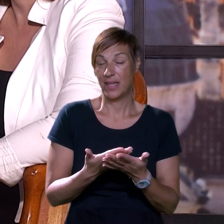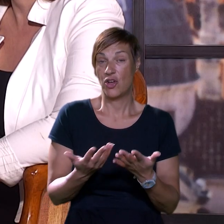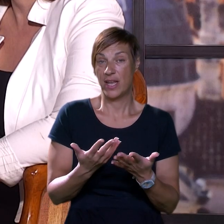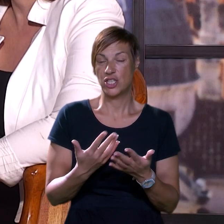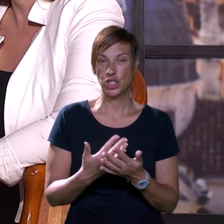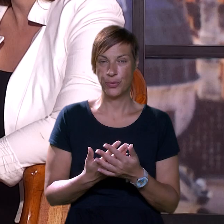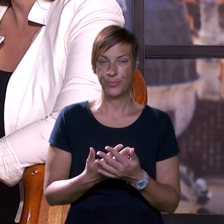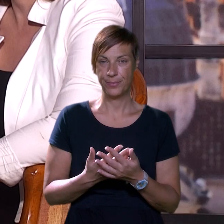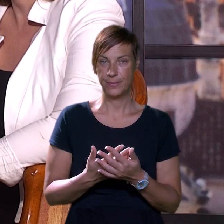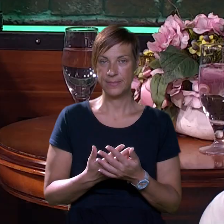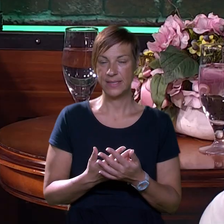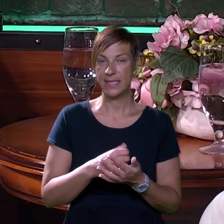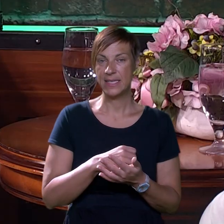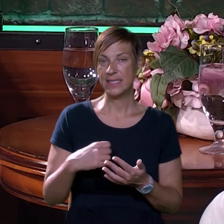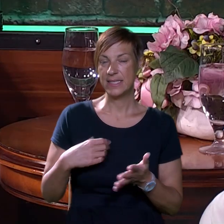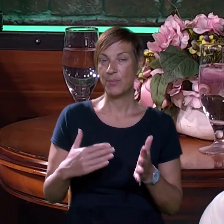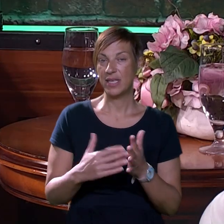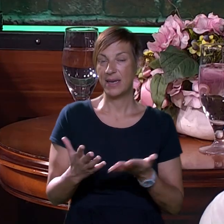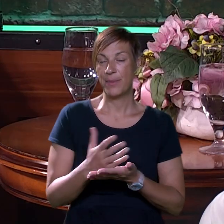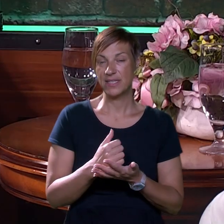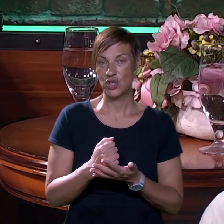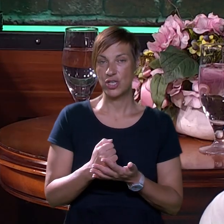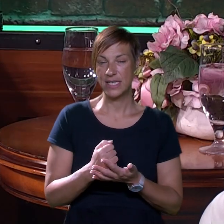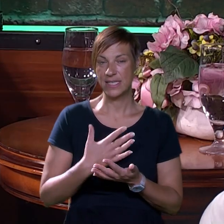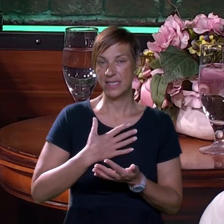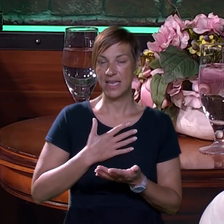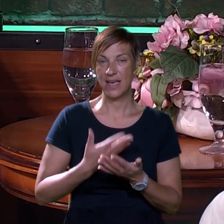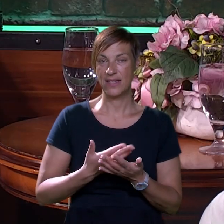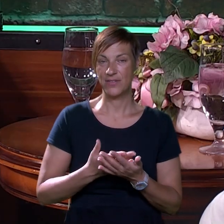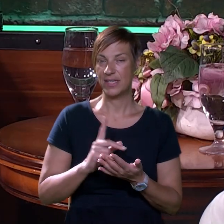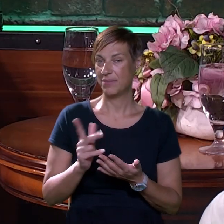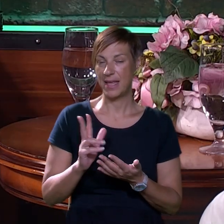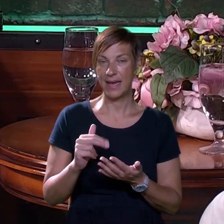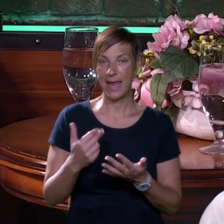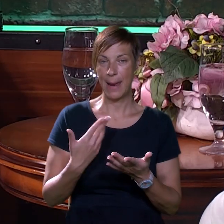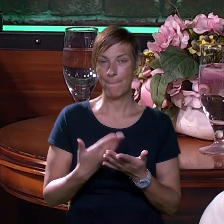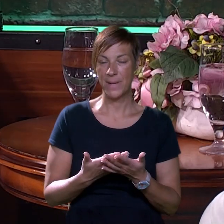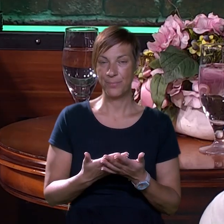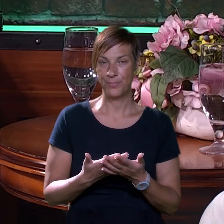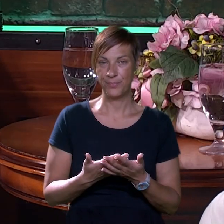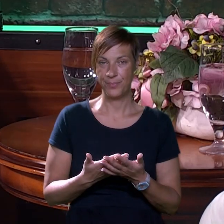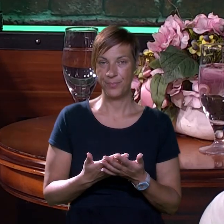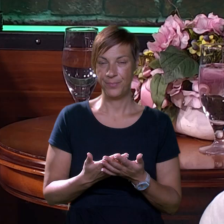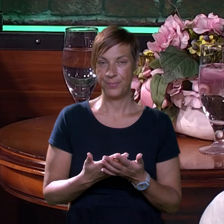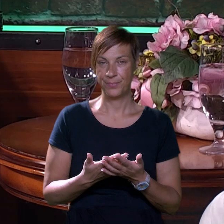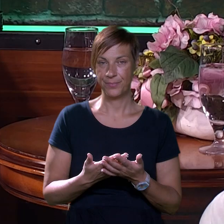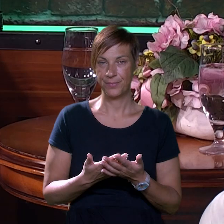neki talent. Samo ih treba iskoristiti. Ja tvrdim da ne postoji